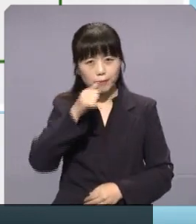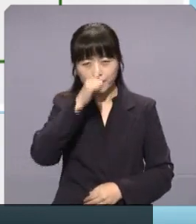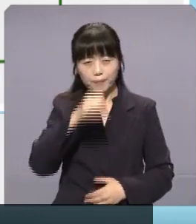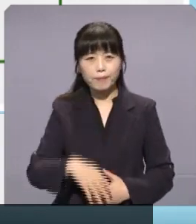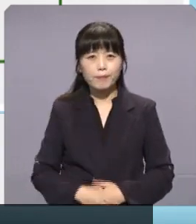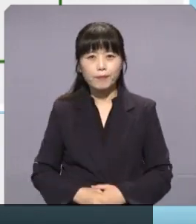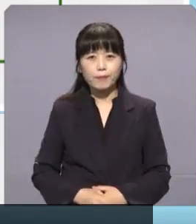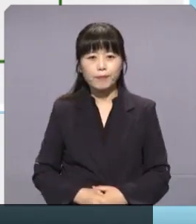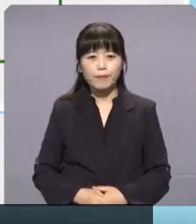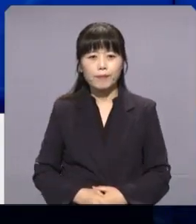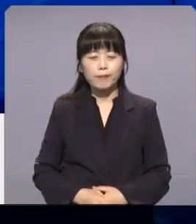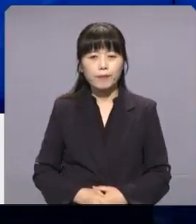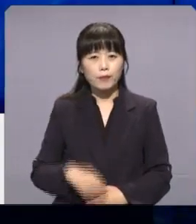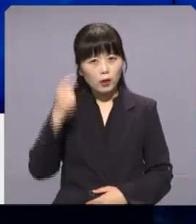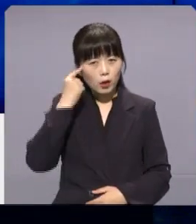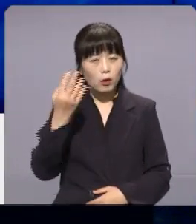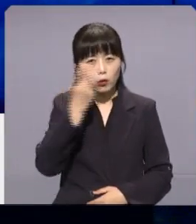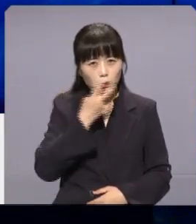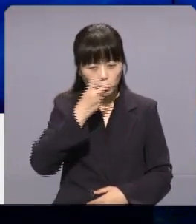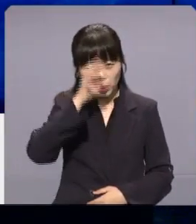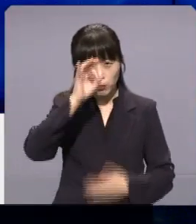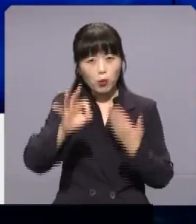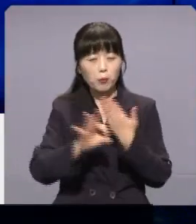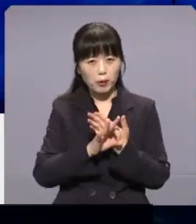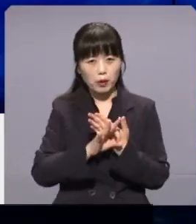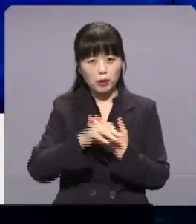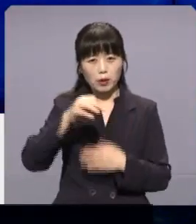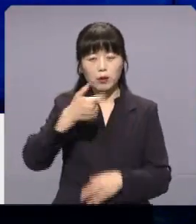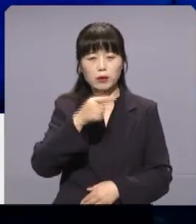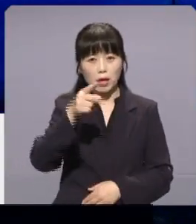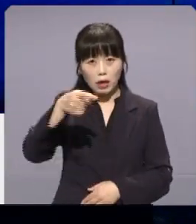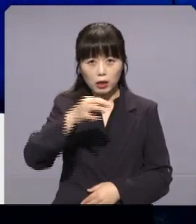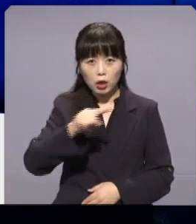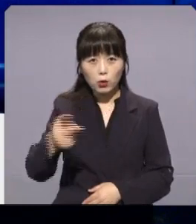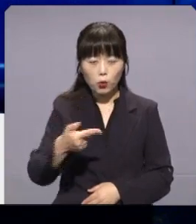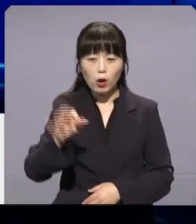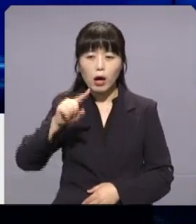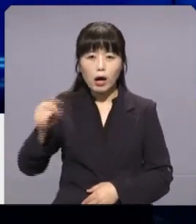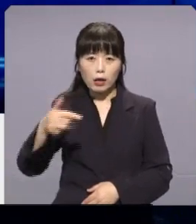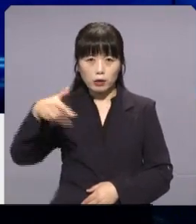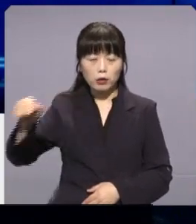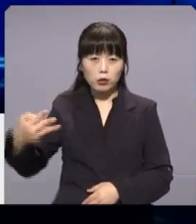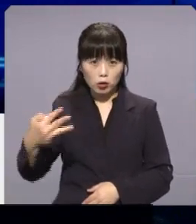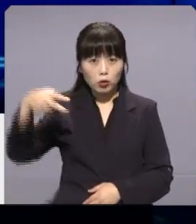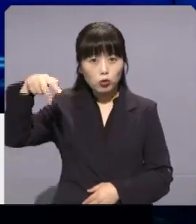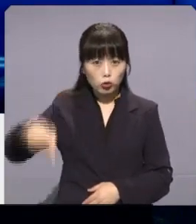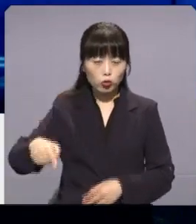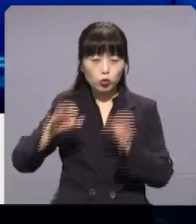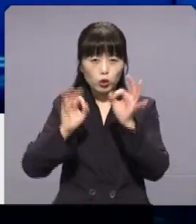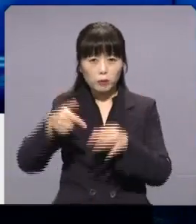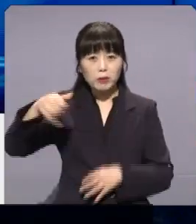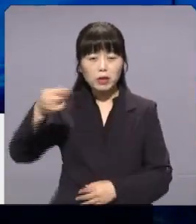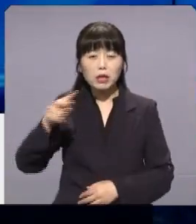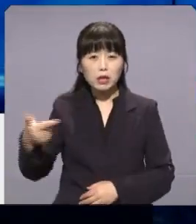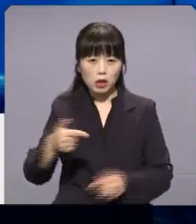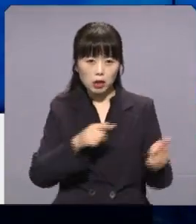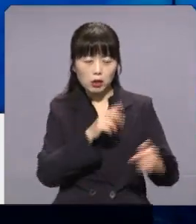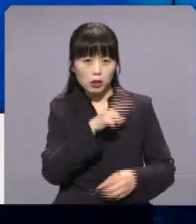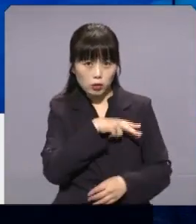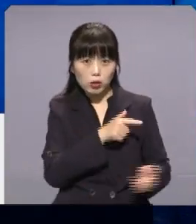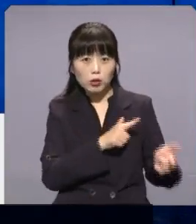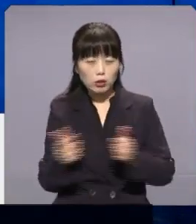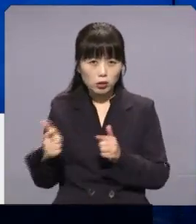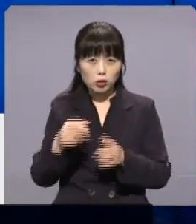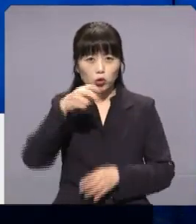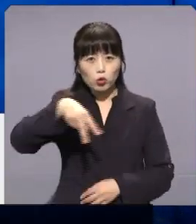예, 지금 뭐 여론조사 상으로도 지금 말씀하신 나경원, 안철수, 뭐 김기현 의원 뭐 이런 분들